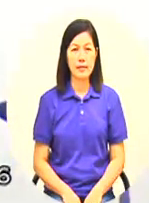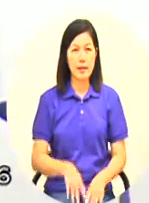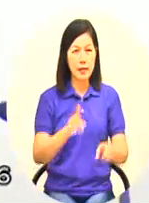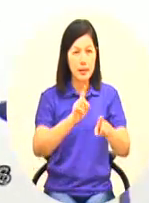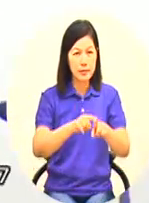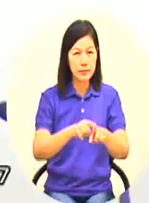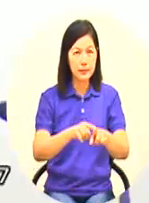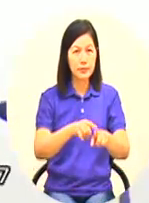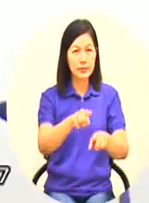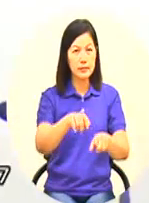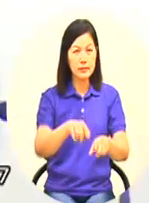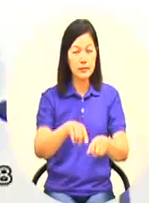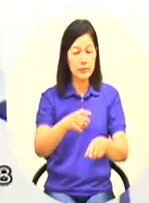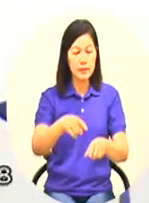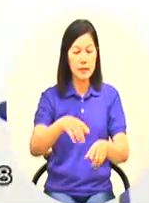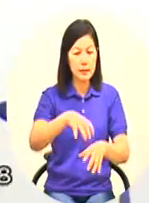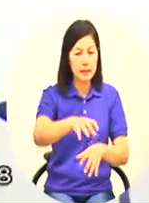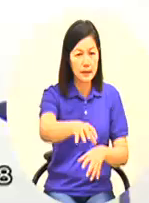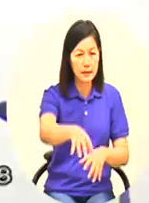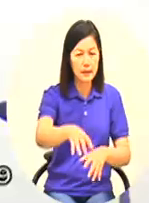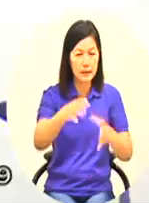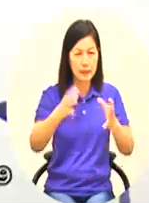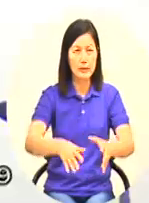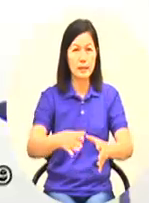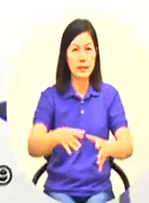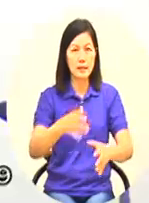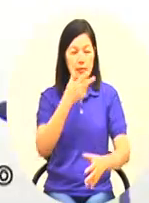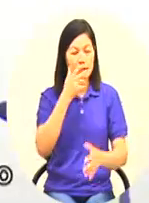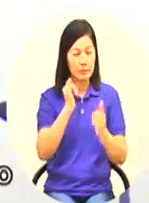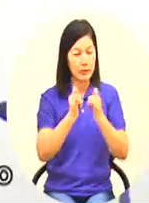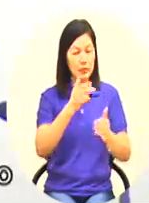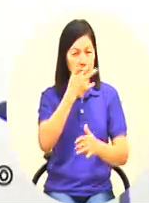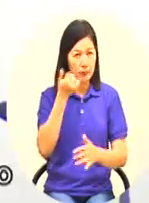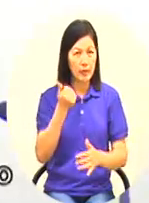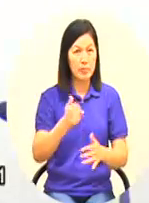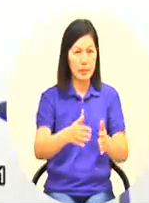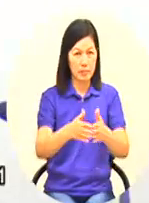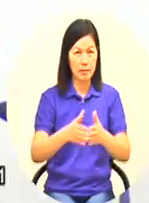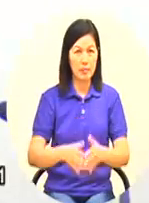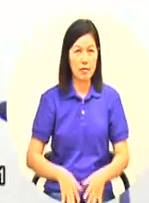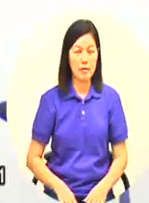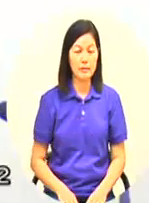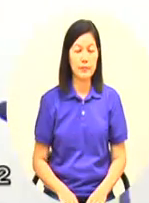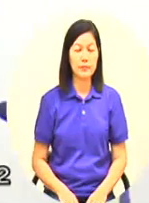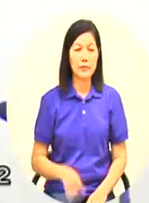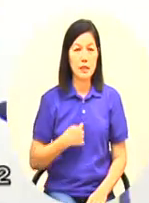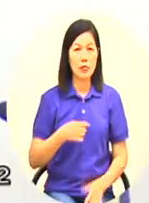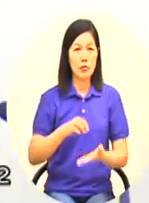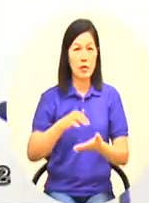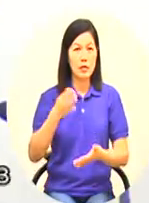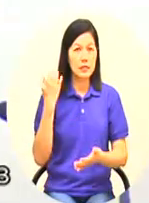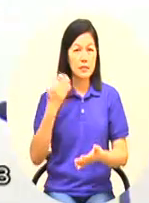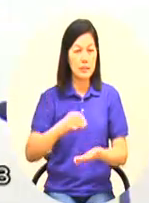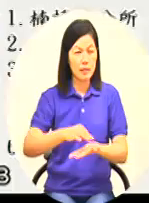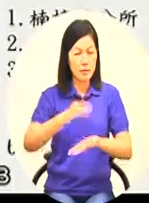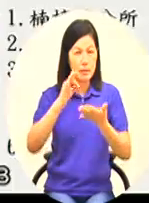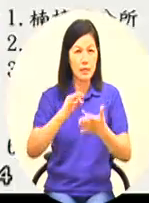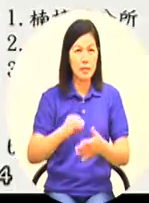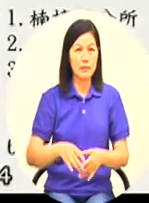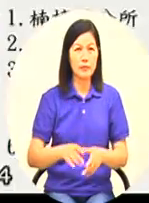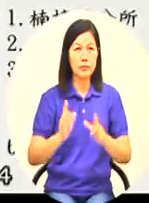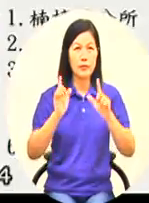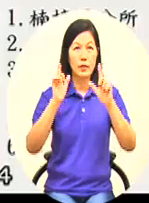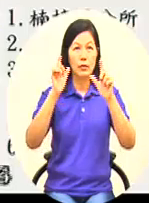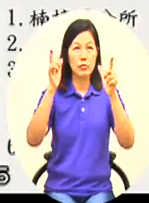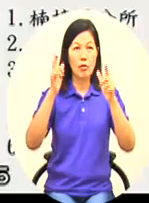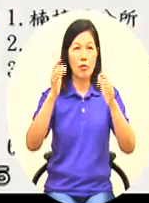点去设点，让我们的市民更方便。比如说上次本席已经有建议过，在东南子那边是